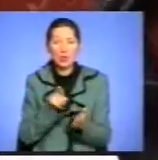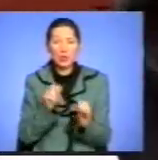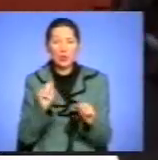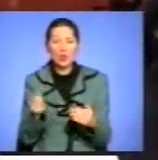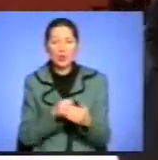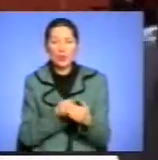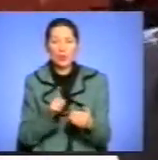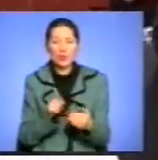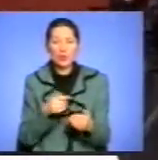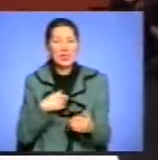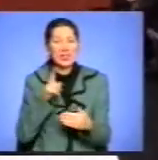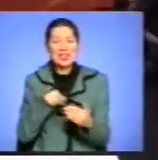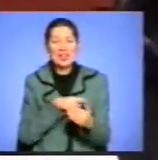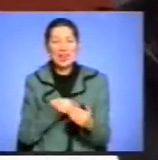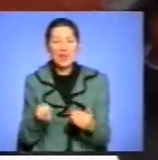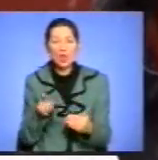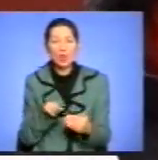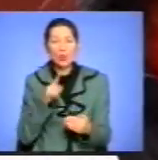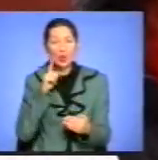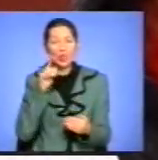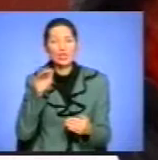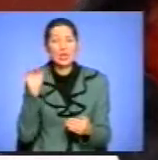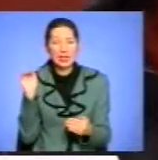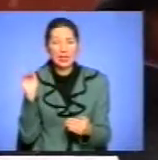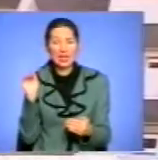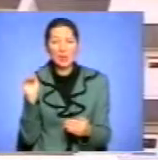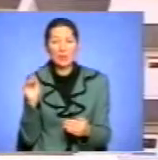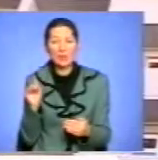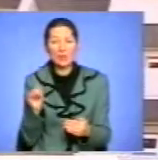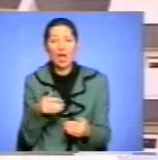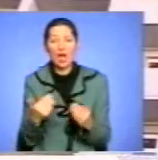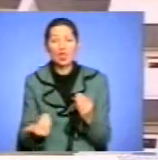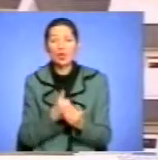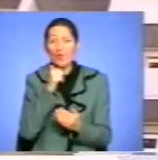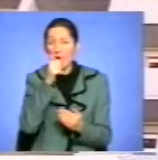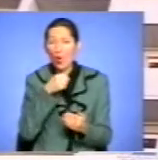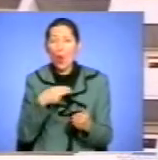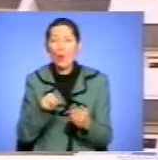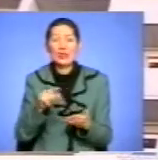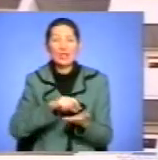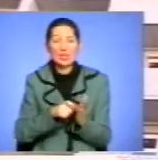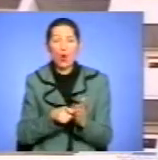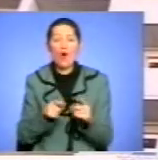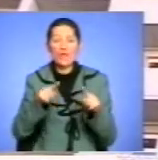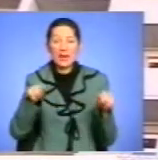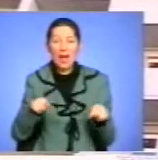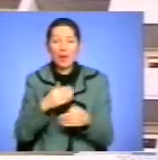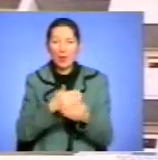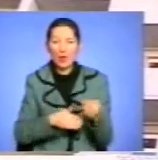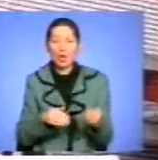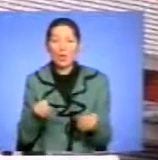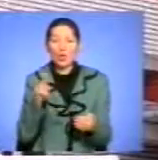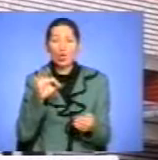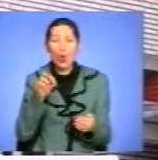добиватися чогось. Я не вірю в молодіжний кредит. З нового року придбати житло в рамках програми «Доступне